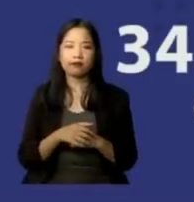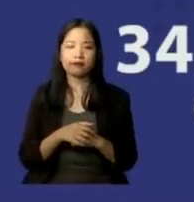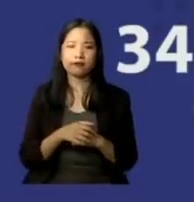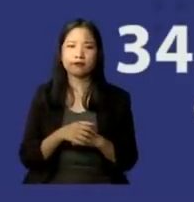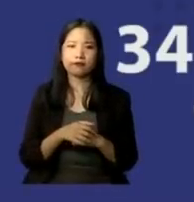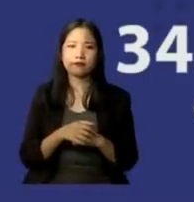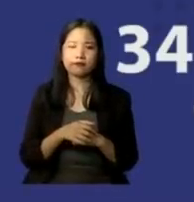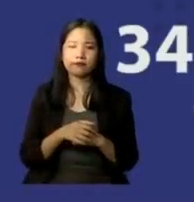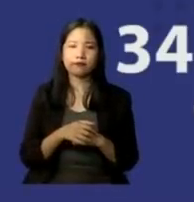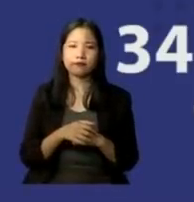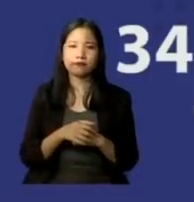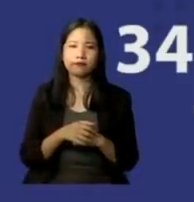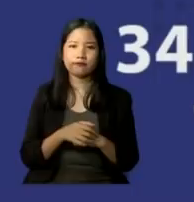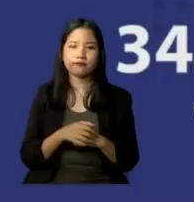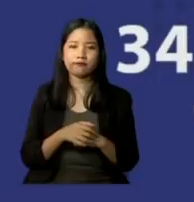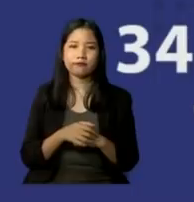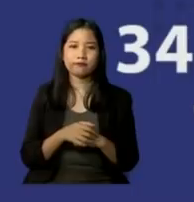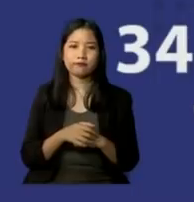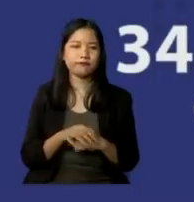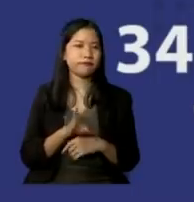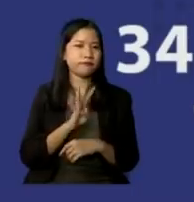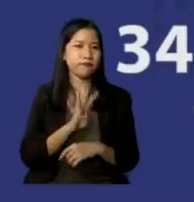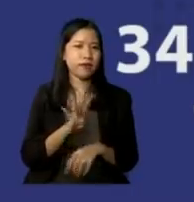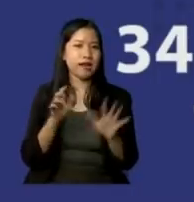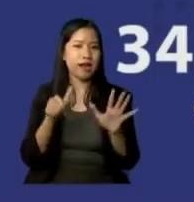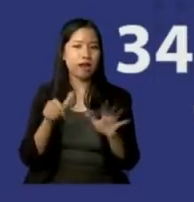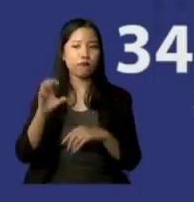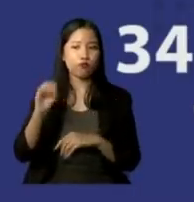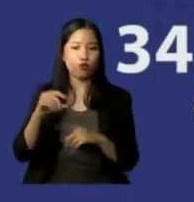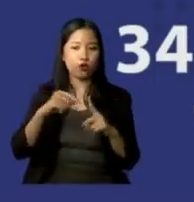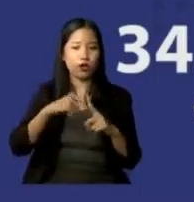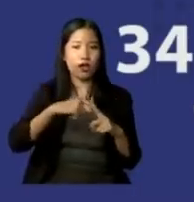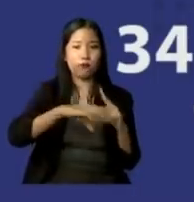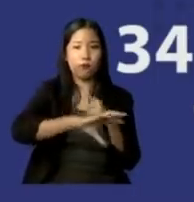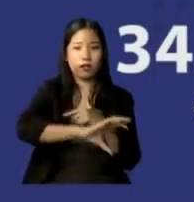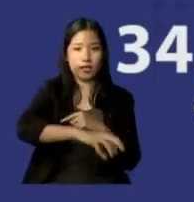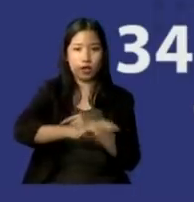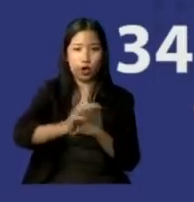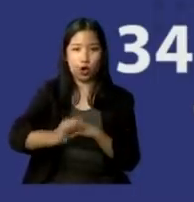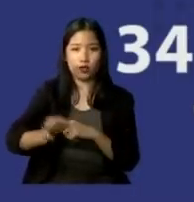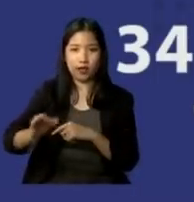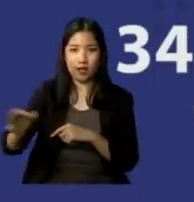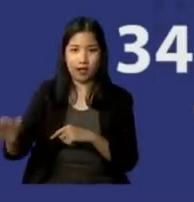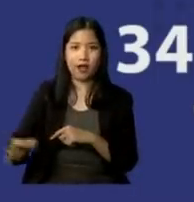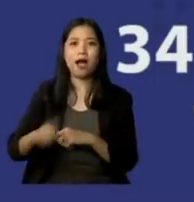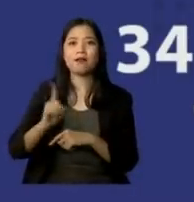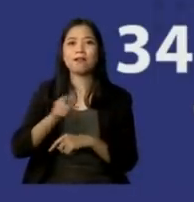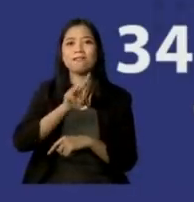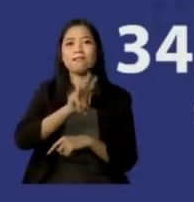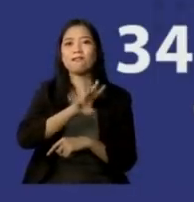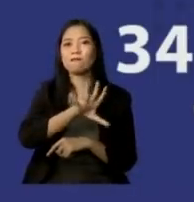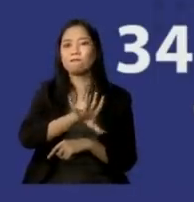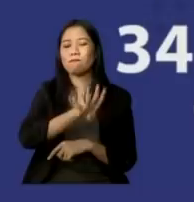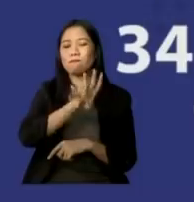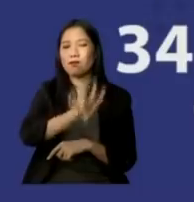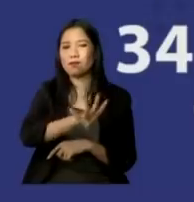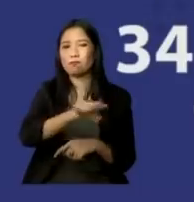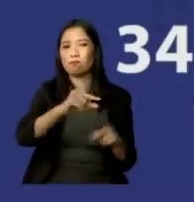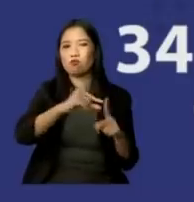Hai telah 460 kabupaten kota yang tercampak di 34 provinsi